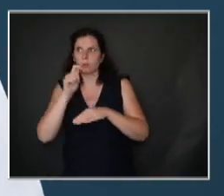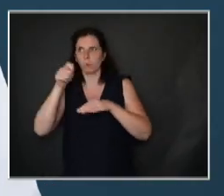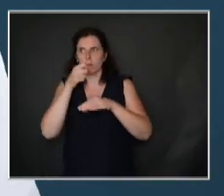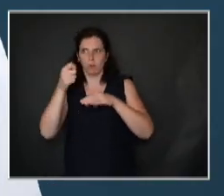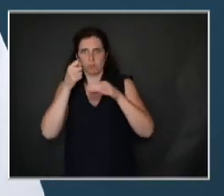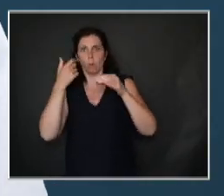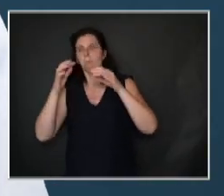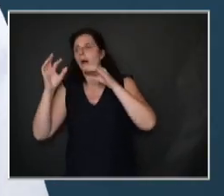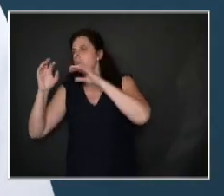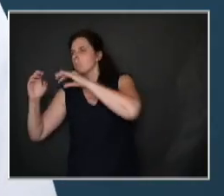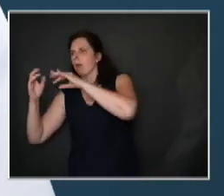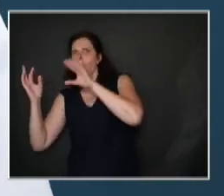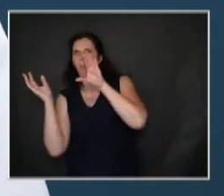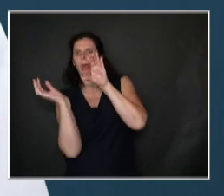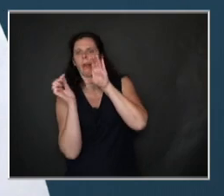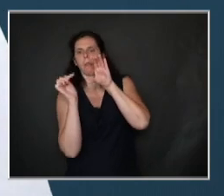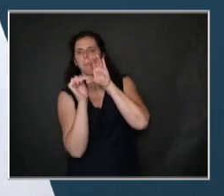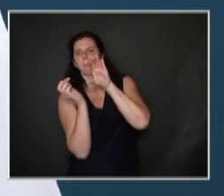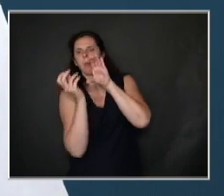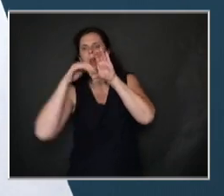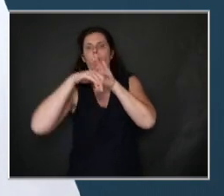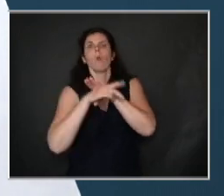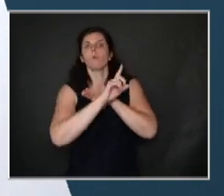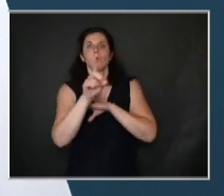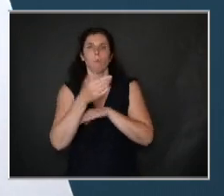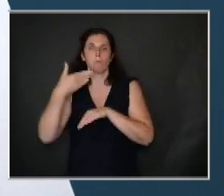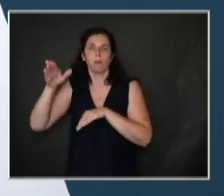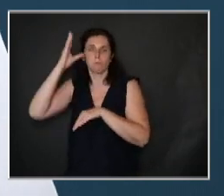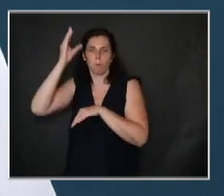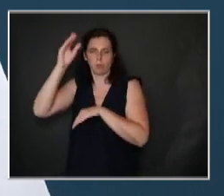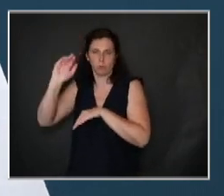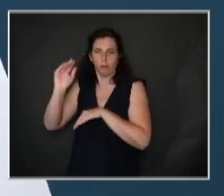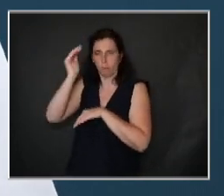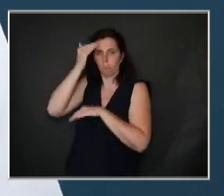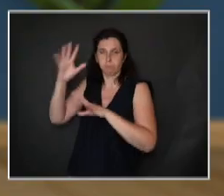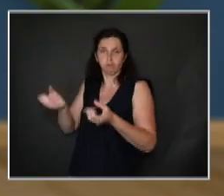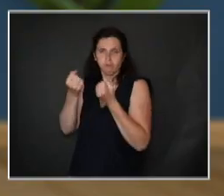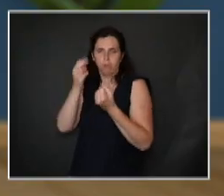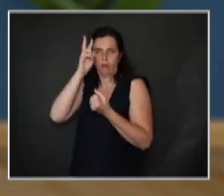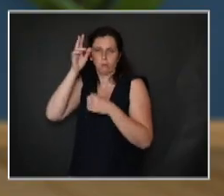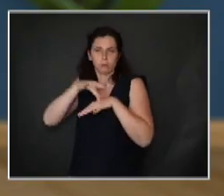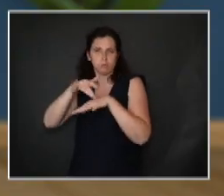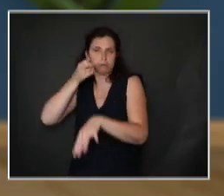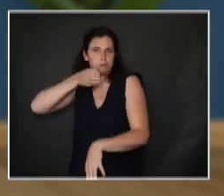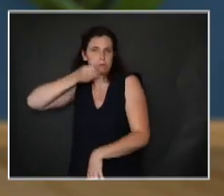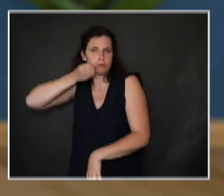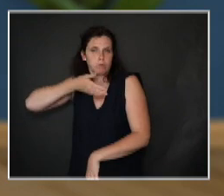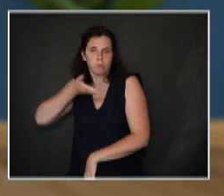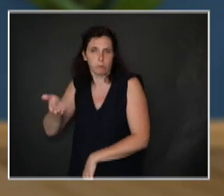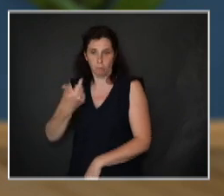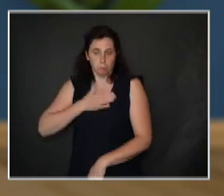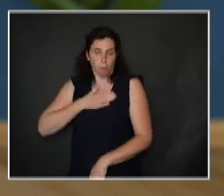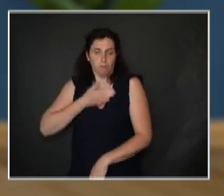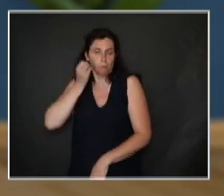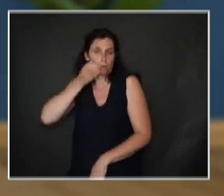microbe, forcément. Donc, quand c'est fait par des gens compétents, c'est quelque chose de très banal. On en fait tous les jours. Hein. Moi, j'en fais tous les